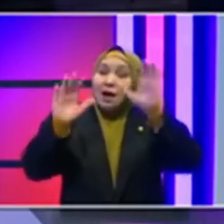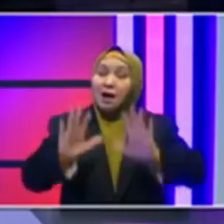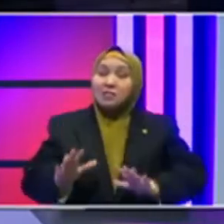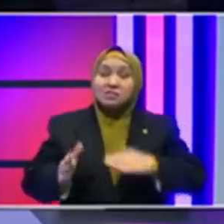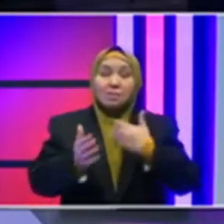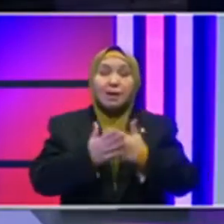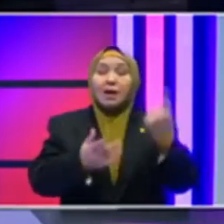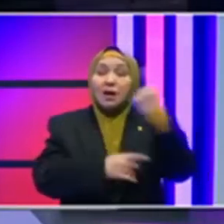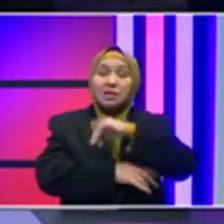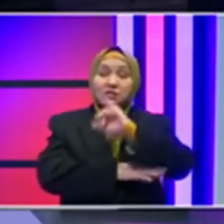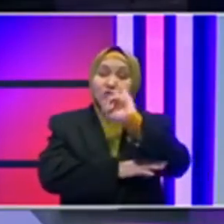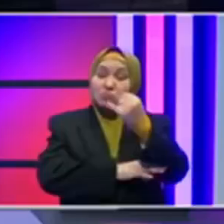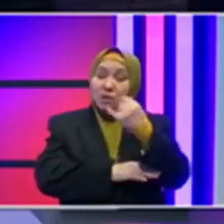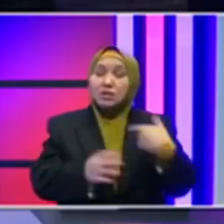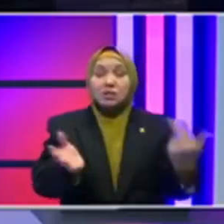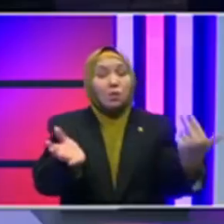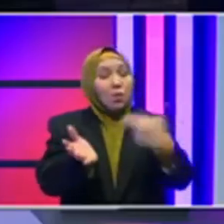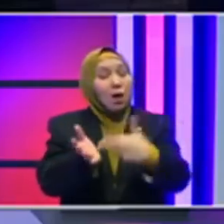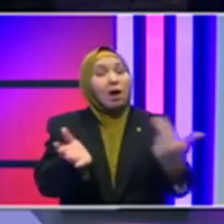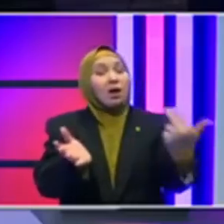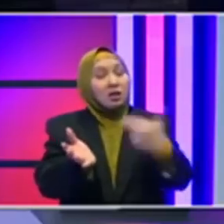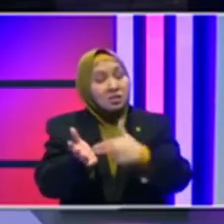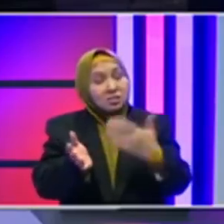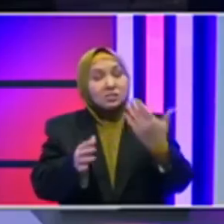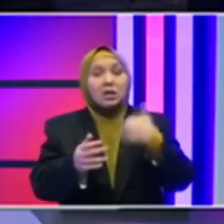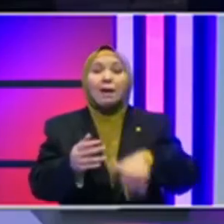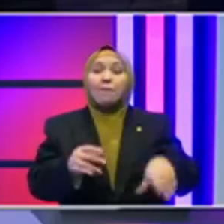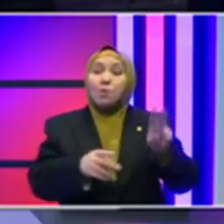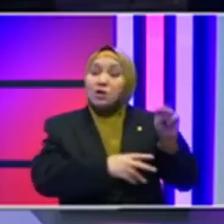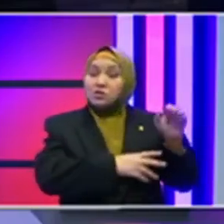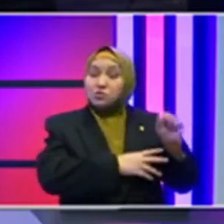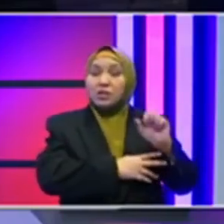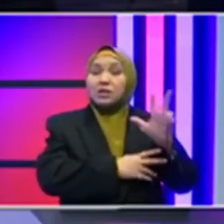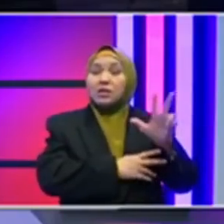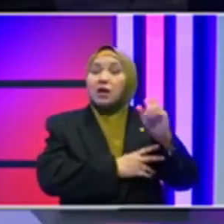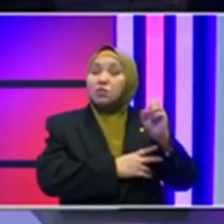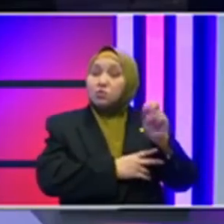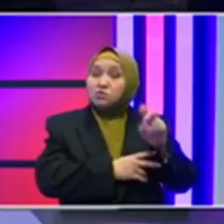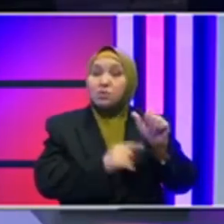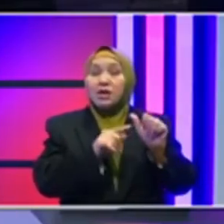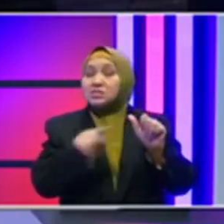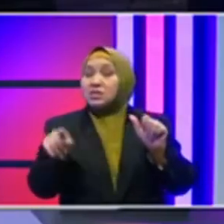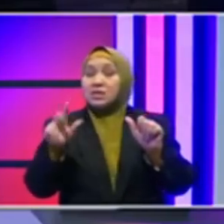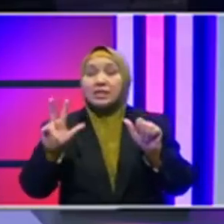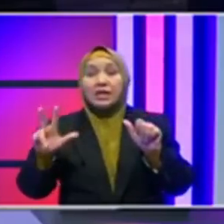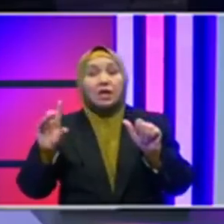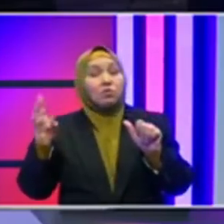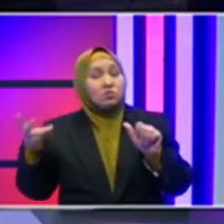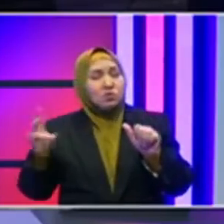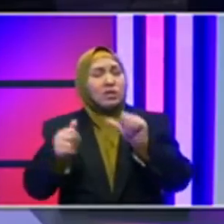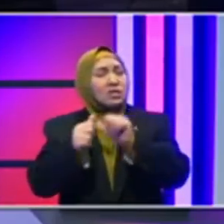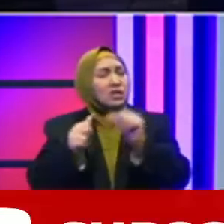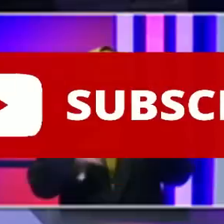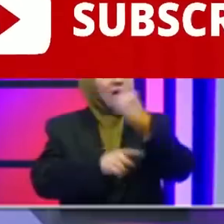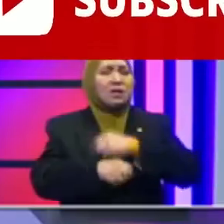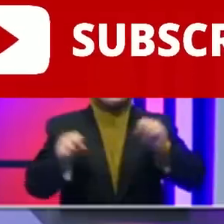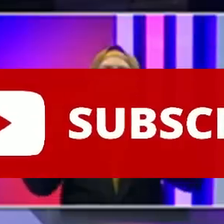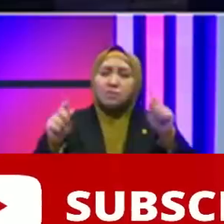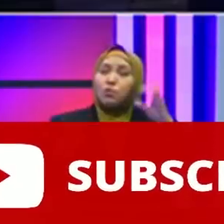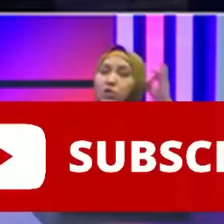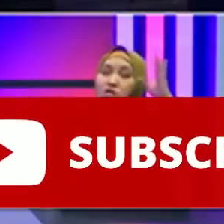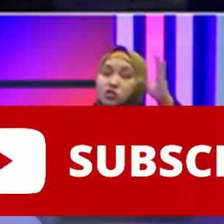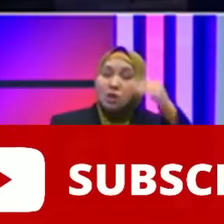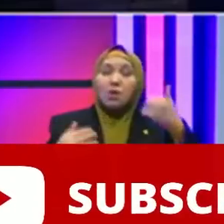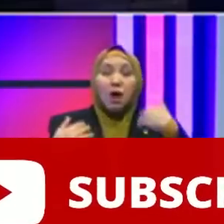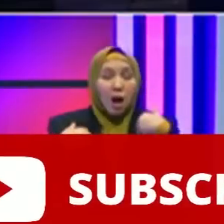Jumat kita mengulang Haji kembali kepada halaman 312 hingga 317 pada setiap hari Sabtu Insya Allah